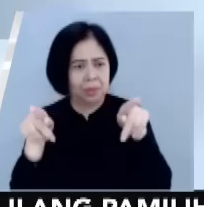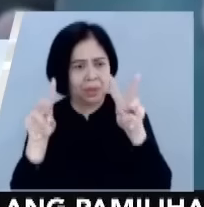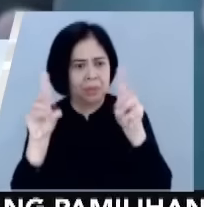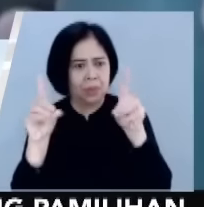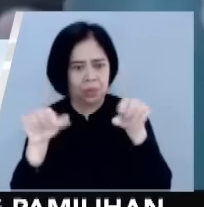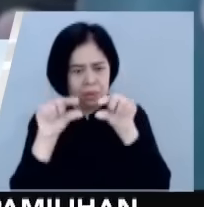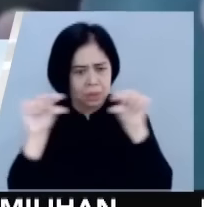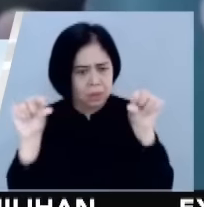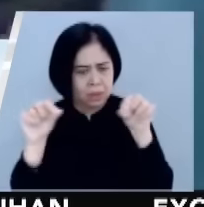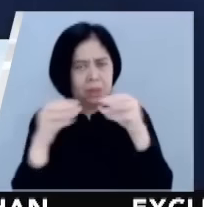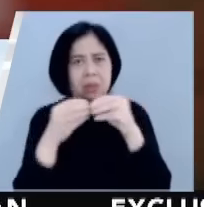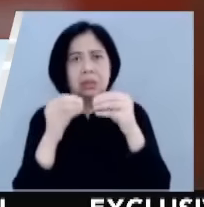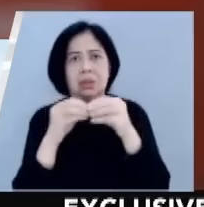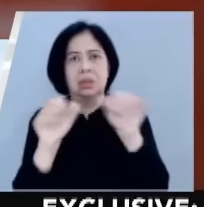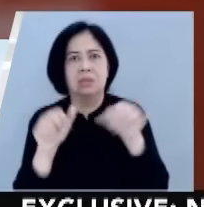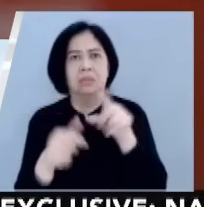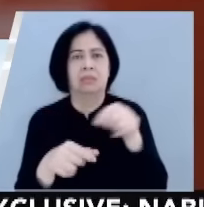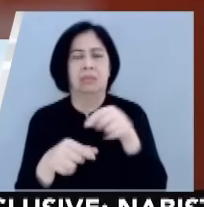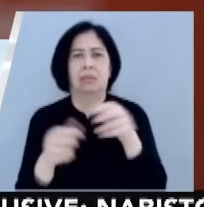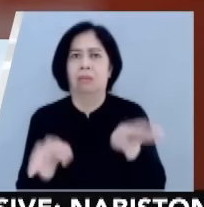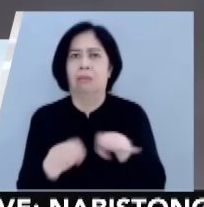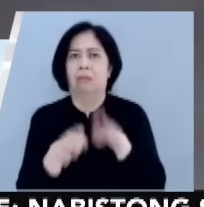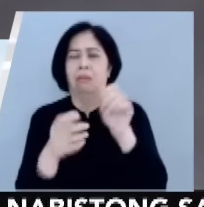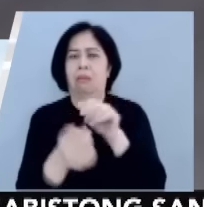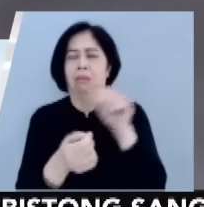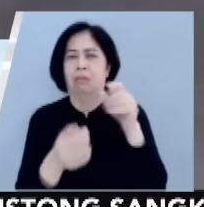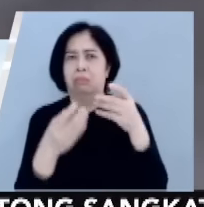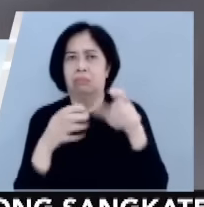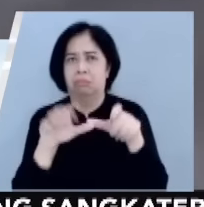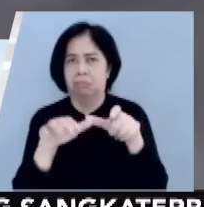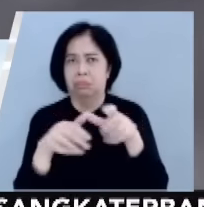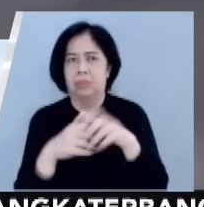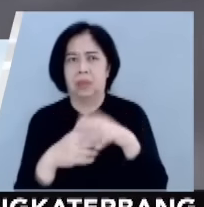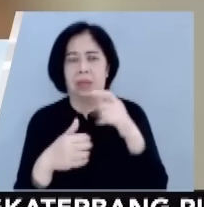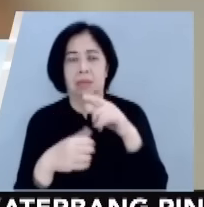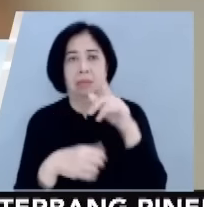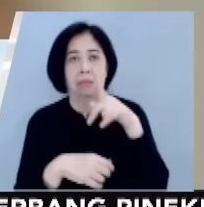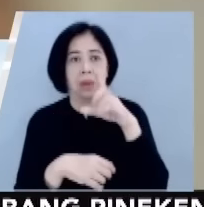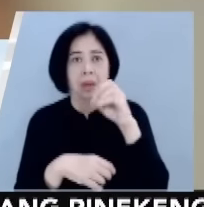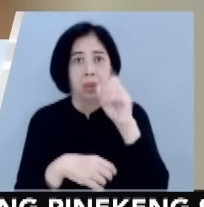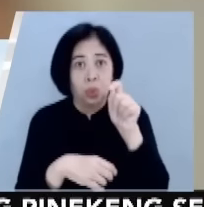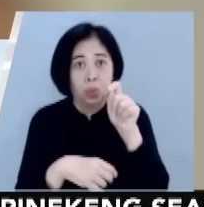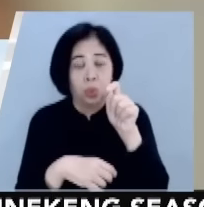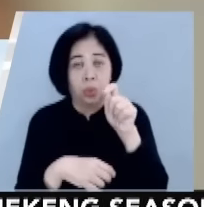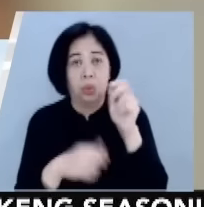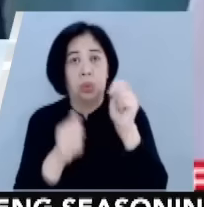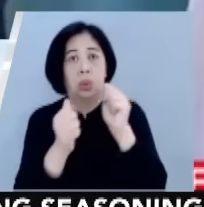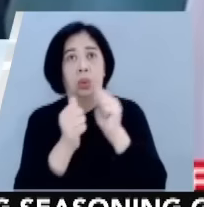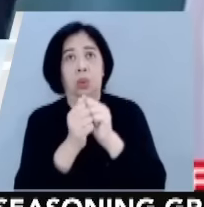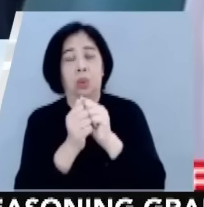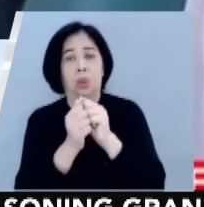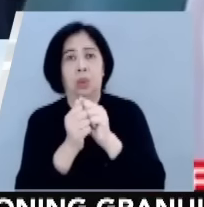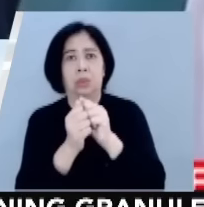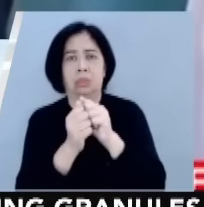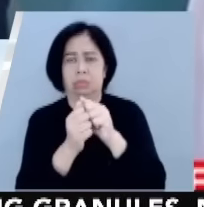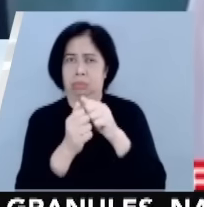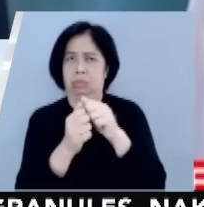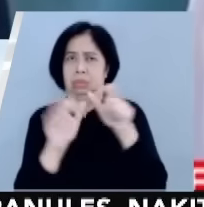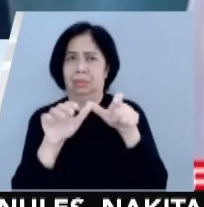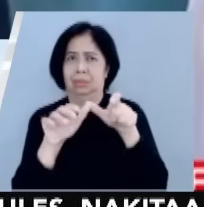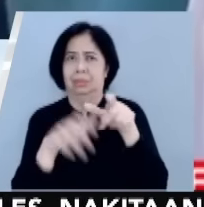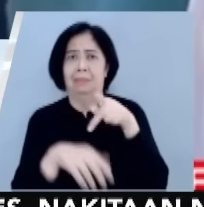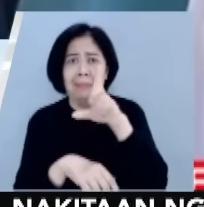it's a conjugal disability. Meron din daw kaso ng piloto na may PWD card dahil sa problema sa mata. We've had pilots who would